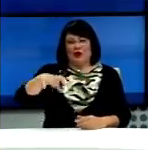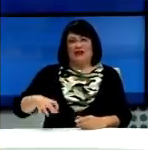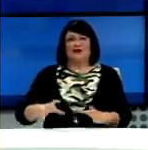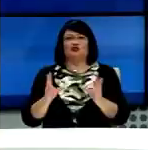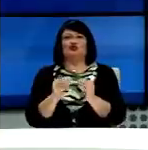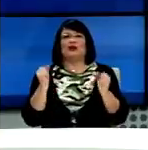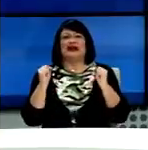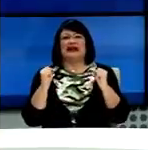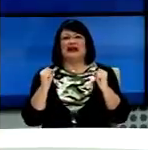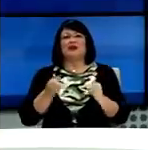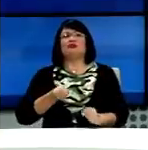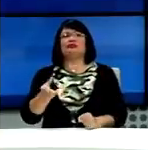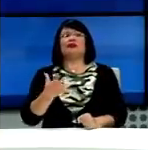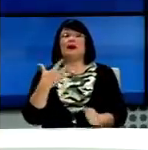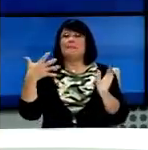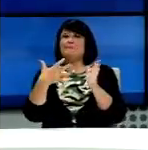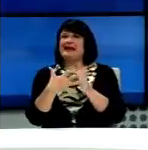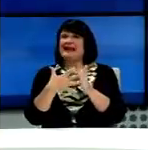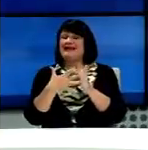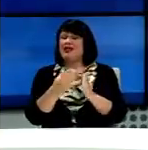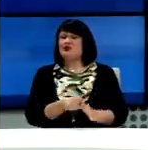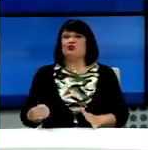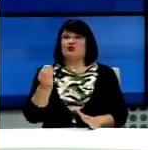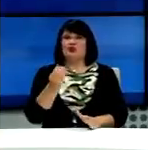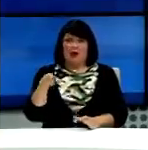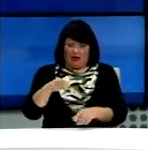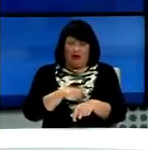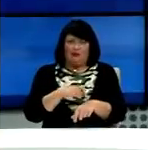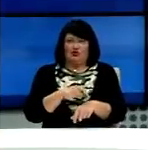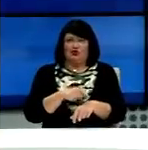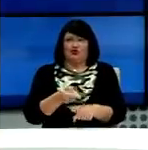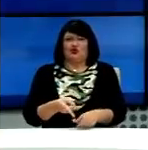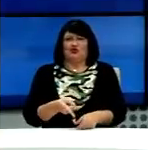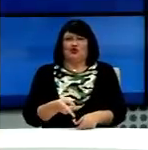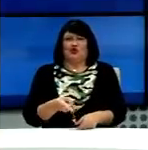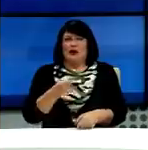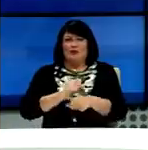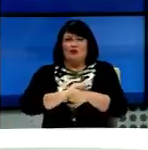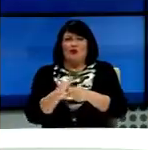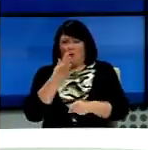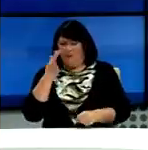υγείας ήταν περισσότερο, κατά 5.000, από ό,τι τώρα που έχουμε πανδημία.